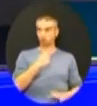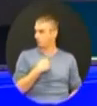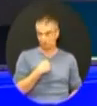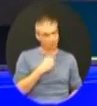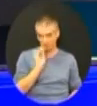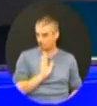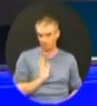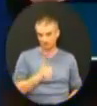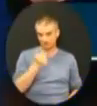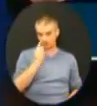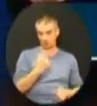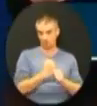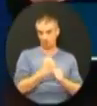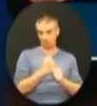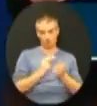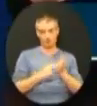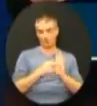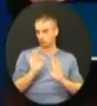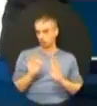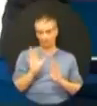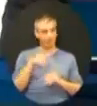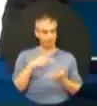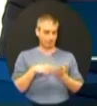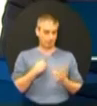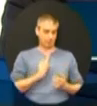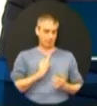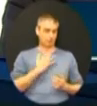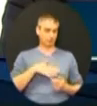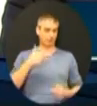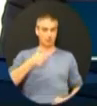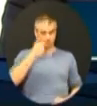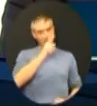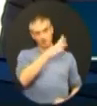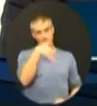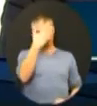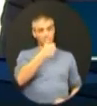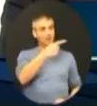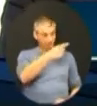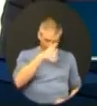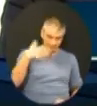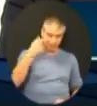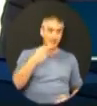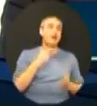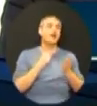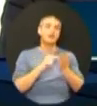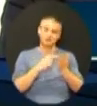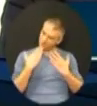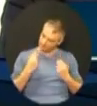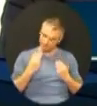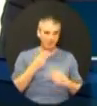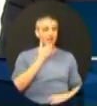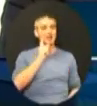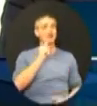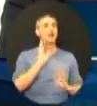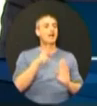לא מתנגדת לכך ששרים יוכלו להוציא לפועל את מדיניותם גם בגלל שאני עצמי רוצה להיות רה וגם אתה רוצה להיות ר אבל גם בגלל אבל גם בגלל תודה רבה